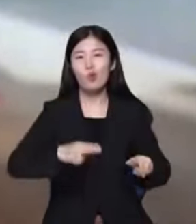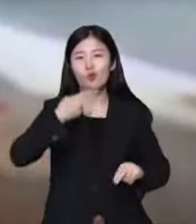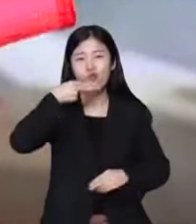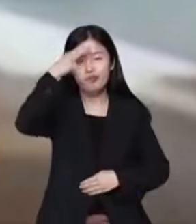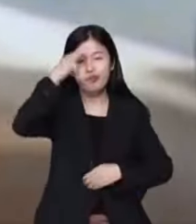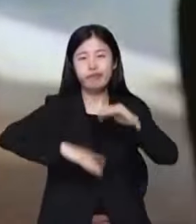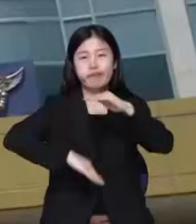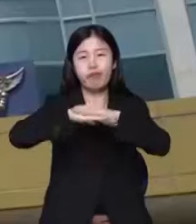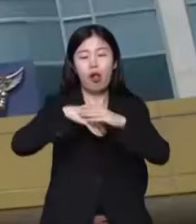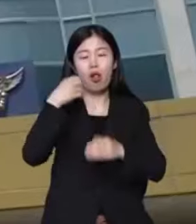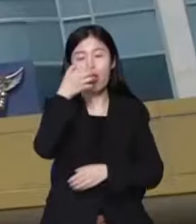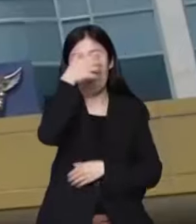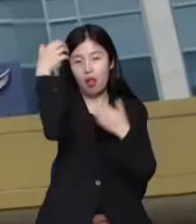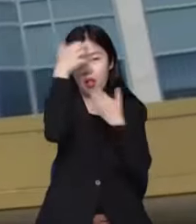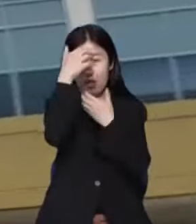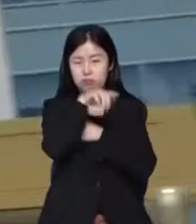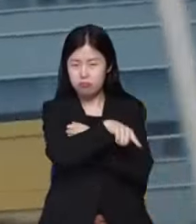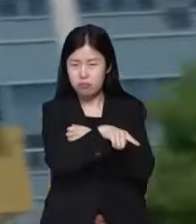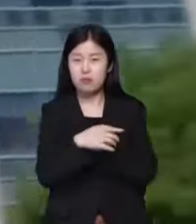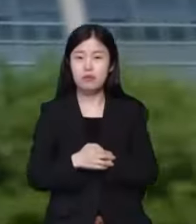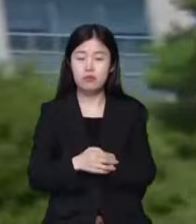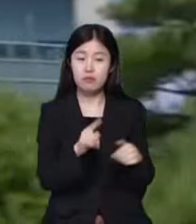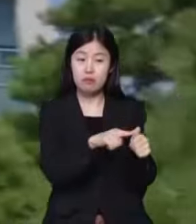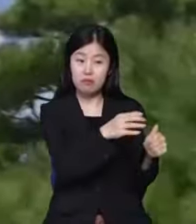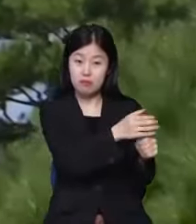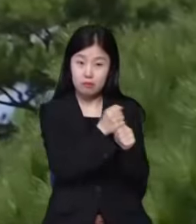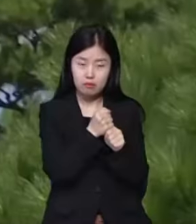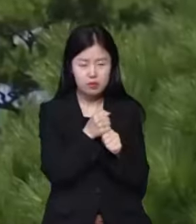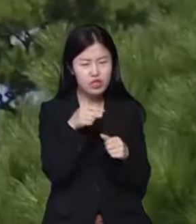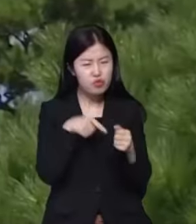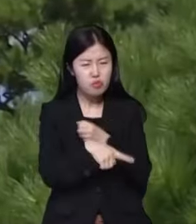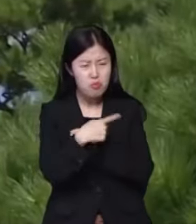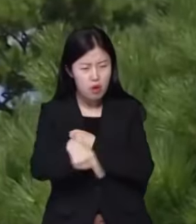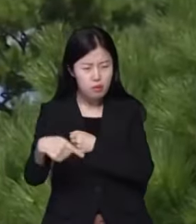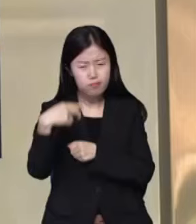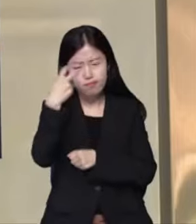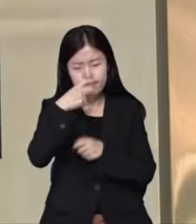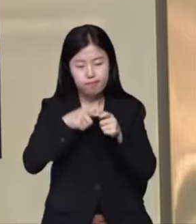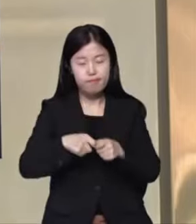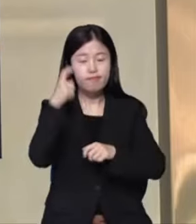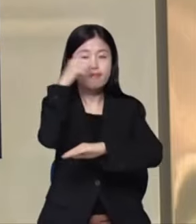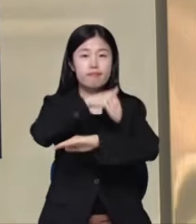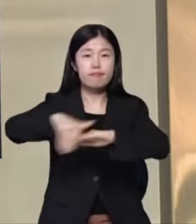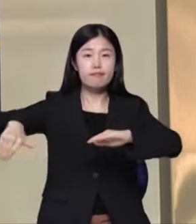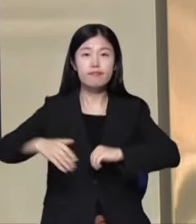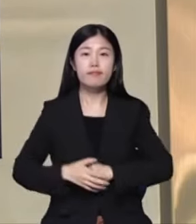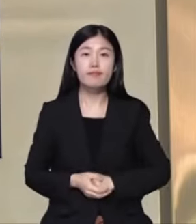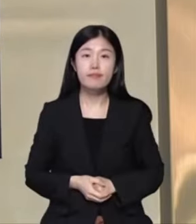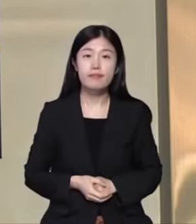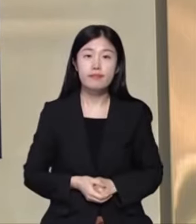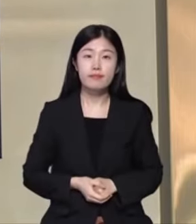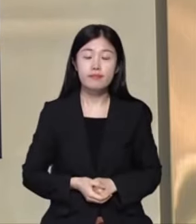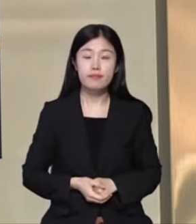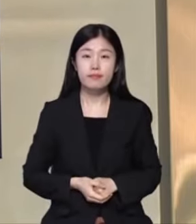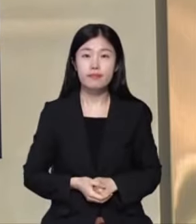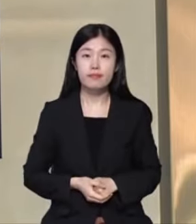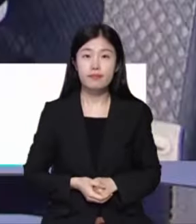상태였습니다. 경찰은 B씨를 입건하고 정확한 경위를 조사하고 있습니다. KBC